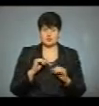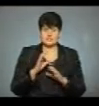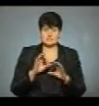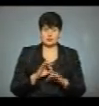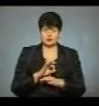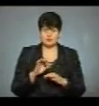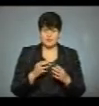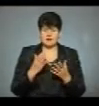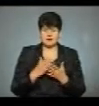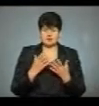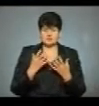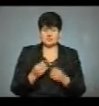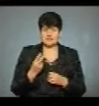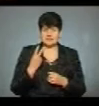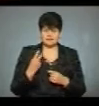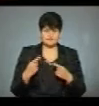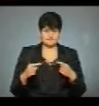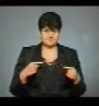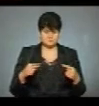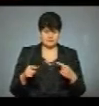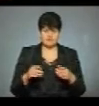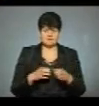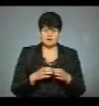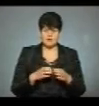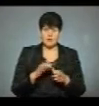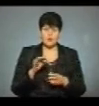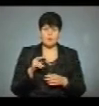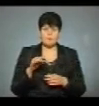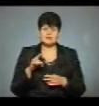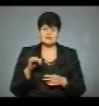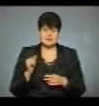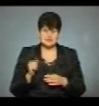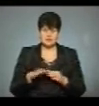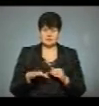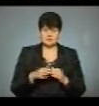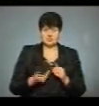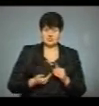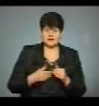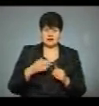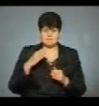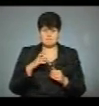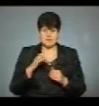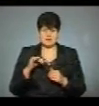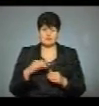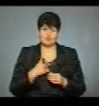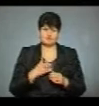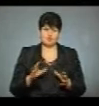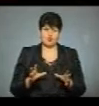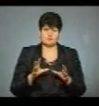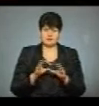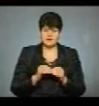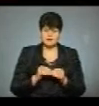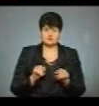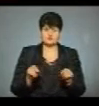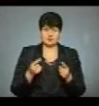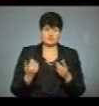працю. Мають ще принаймні два альтернативних – від фракцій опозиційної платформи «За життя» та «Батьківщини». Їх хочуть об'єднати з урядовим, щоб